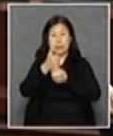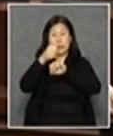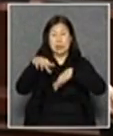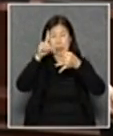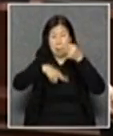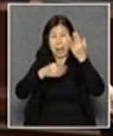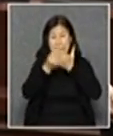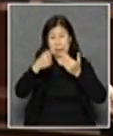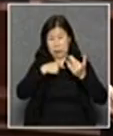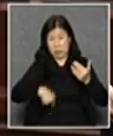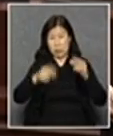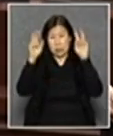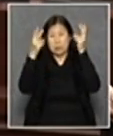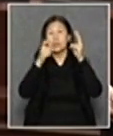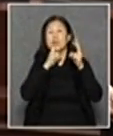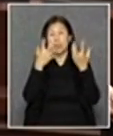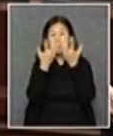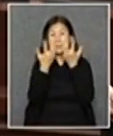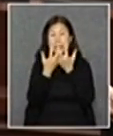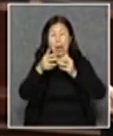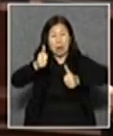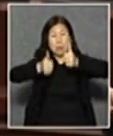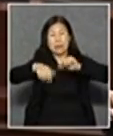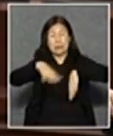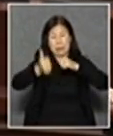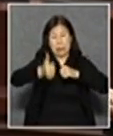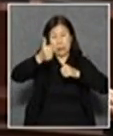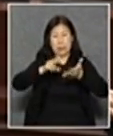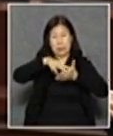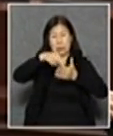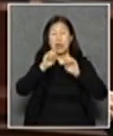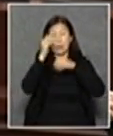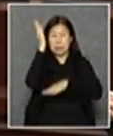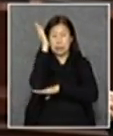議案，預祝數學大賽能夠成功地舉辦。本人謹此陳辭。